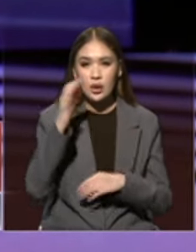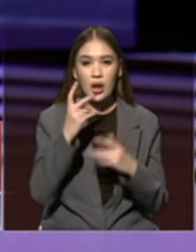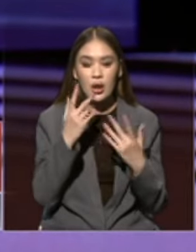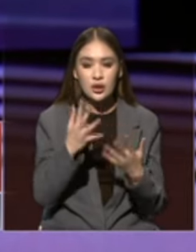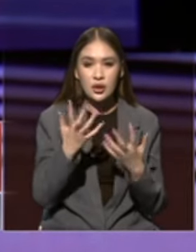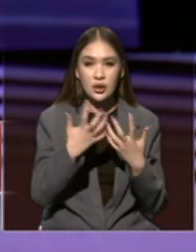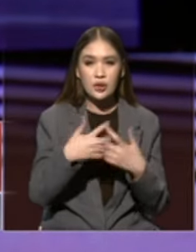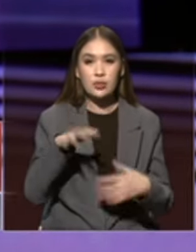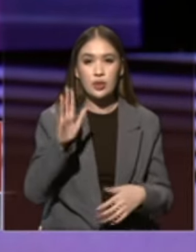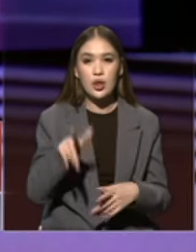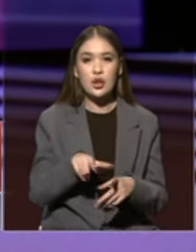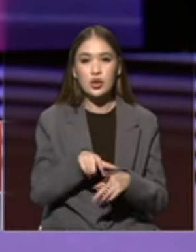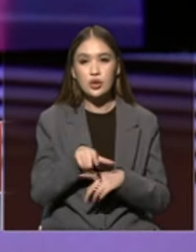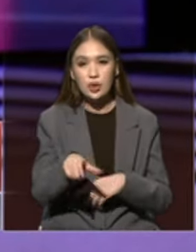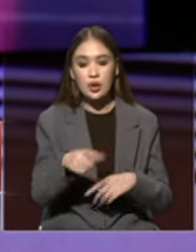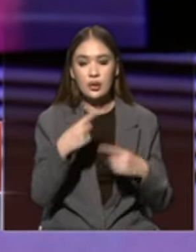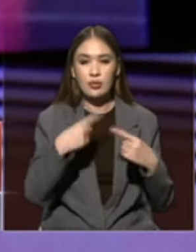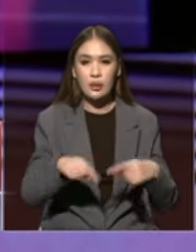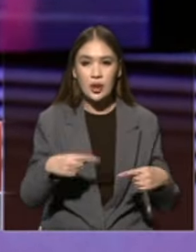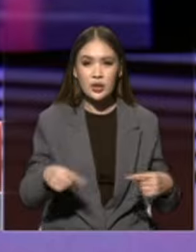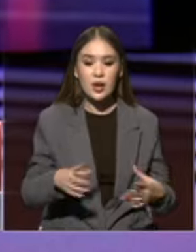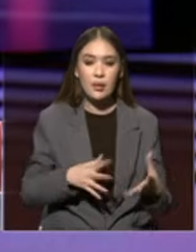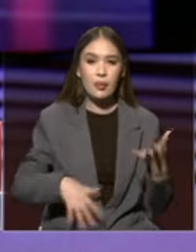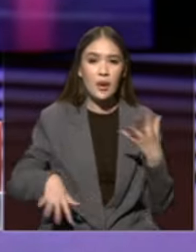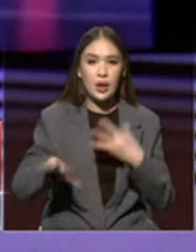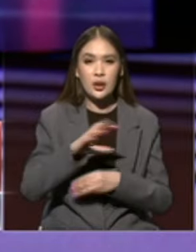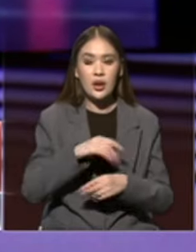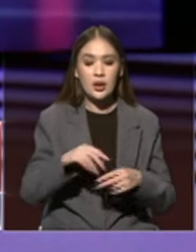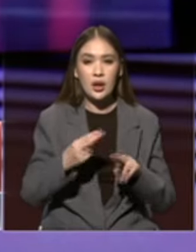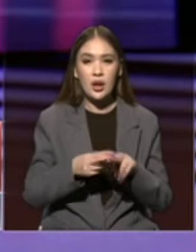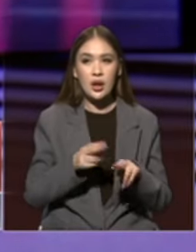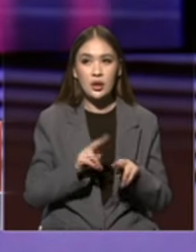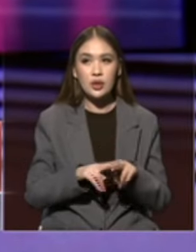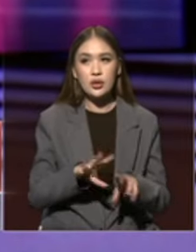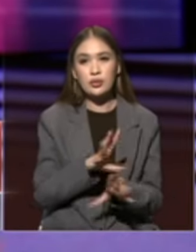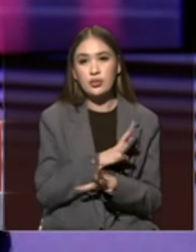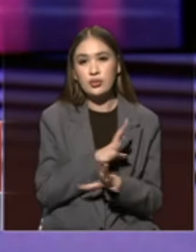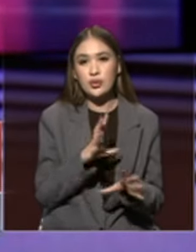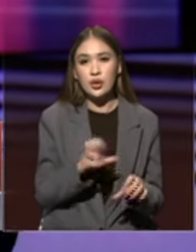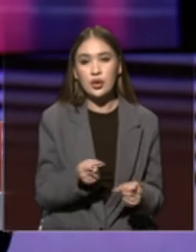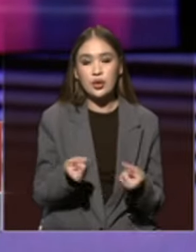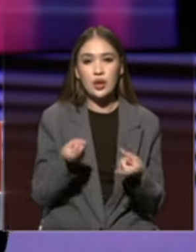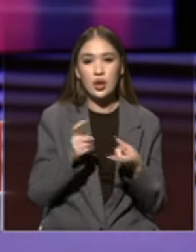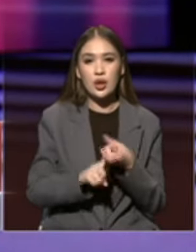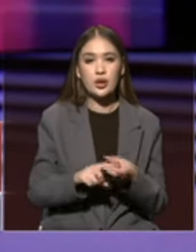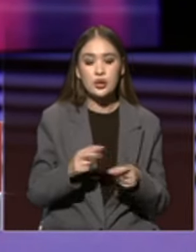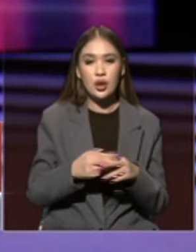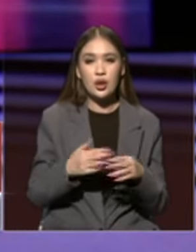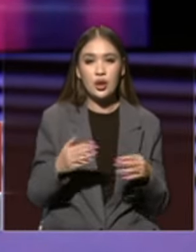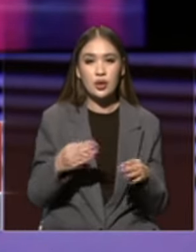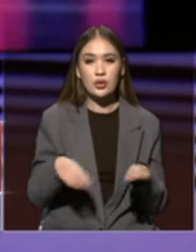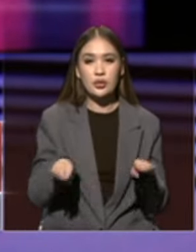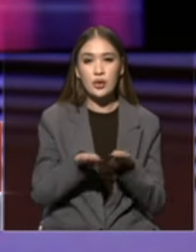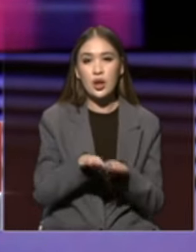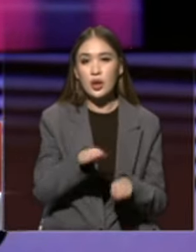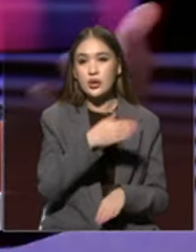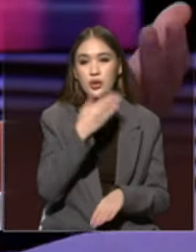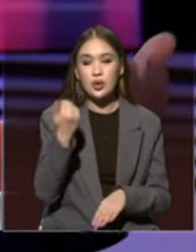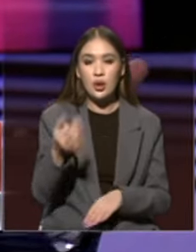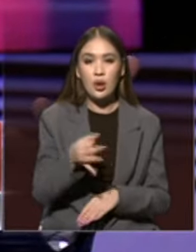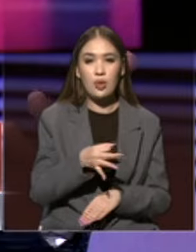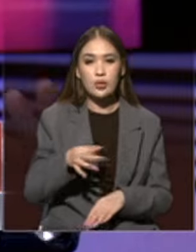жол, содан кейін бар басқа да мүмкіндіктер жасау. Енді бұл жерде мүмкін үйлестіру мәселесі шығар. Мүмкін облыстық